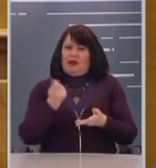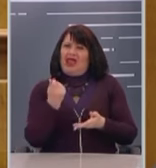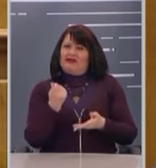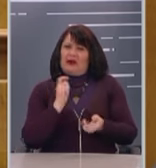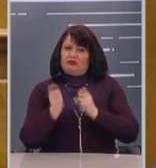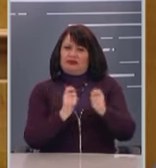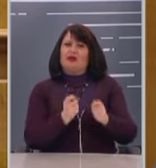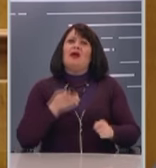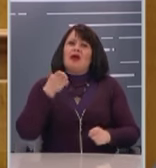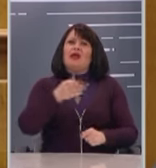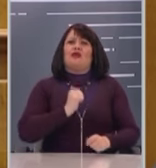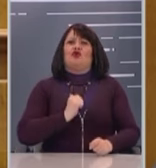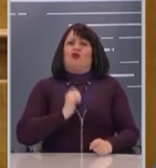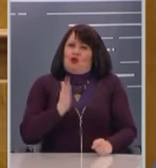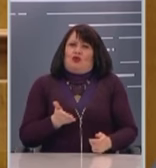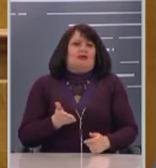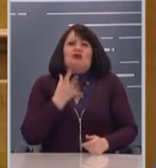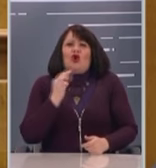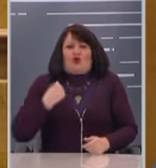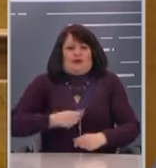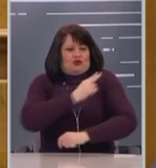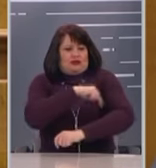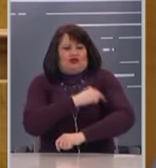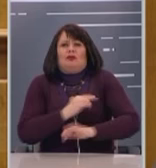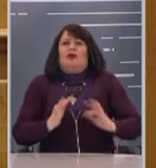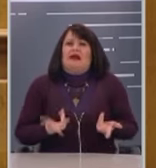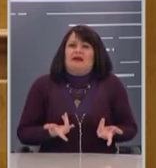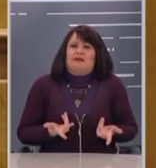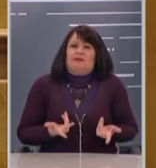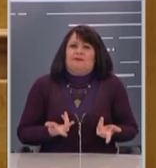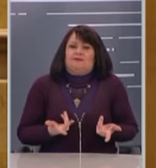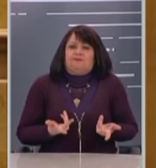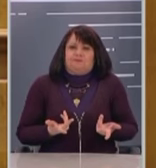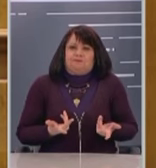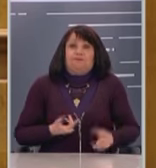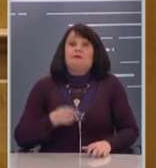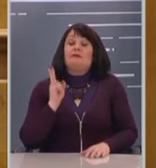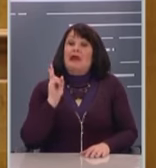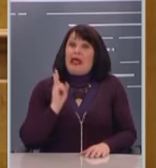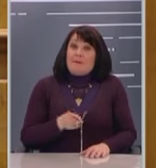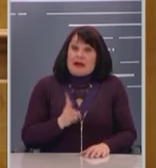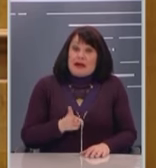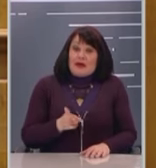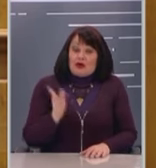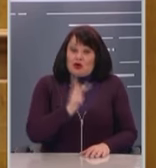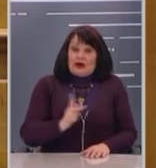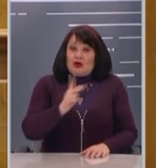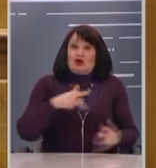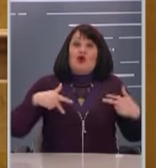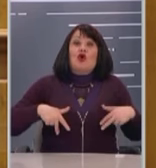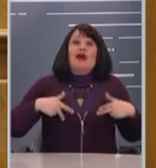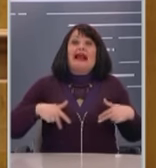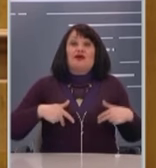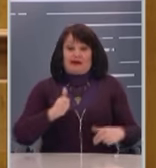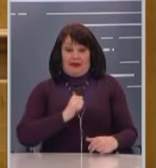λέτε. Και εξίσου επικίνδυνη με την αντίληψή σας για το κοινωνικό κράτος είναι και η αντίληψή σας τελικά για την